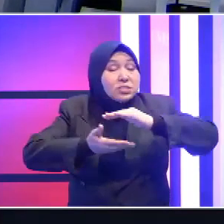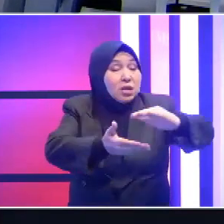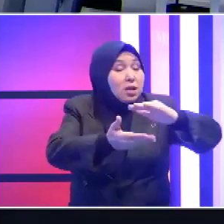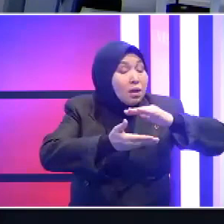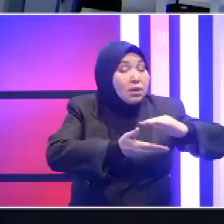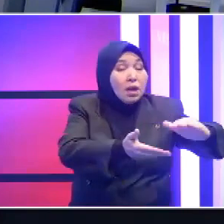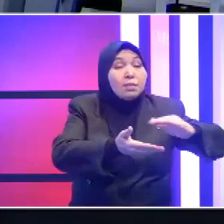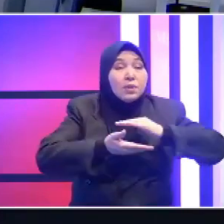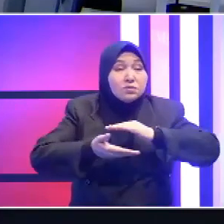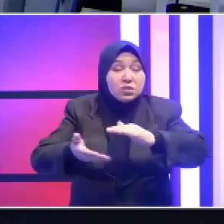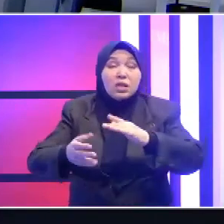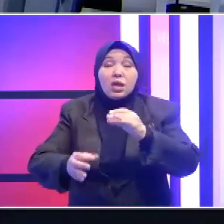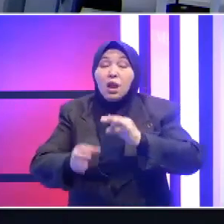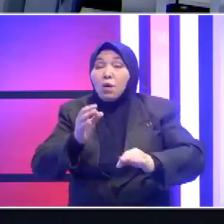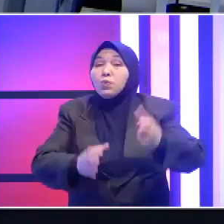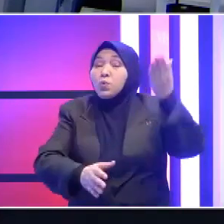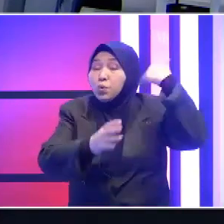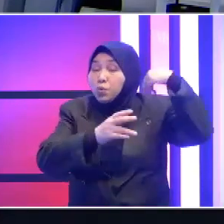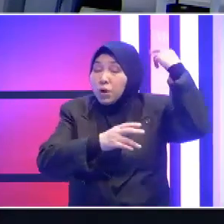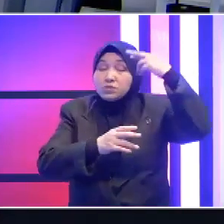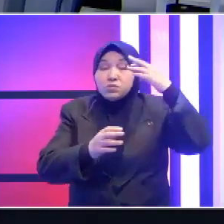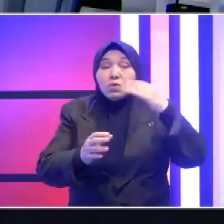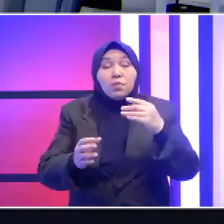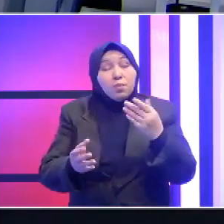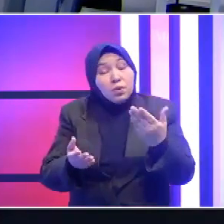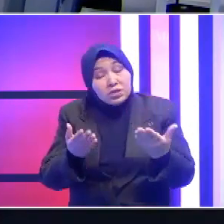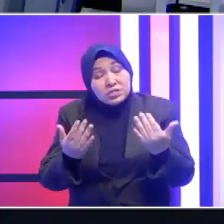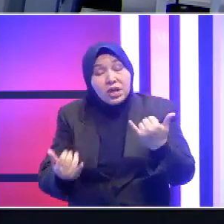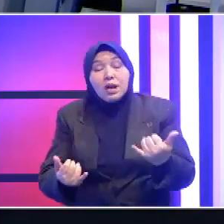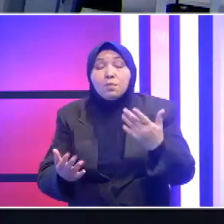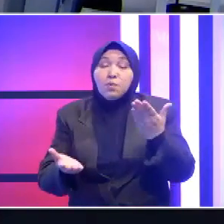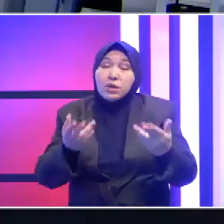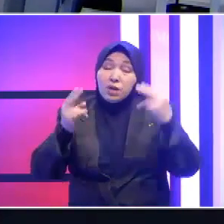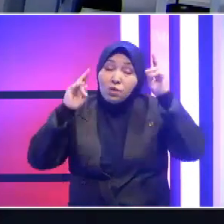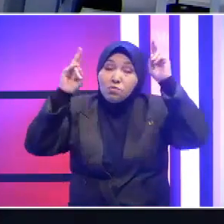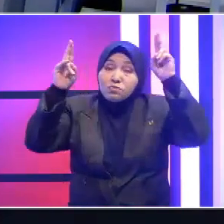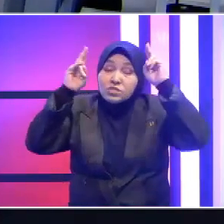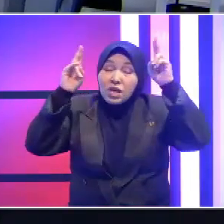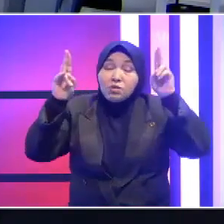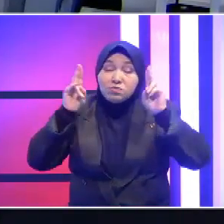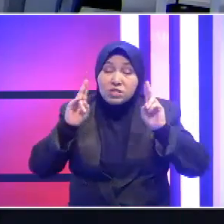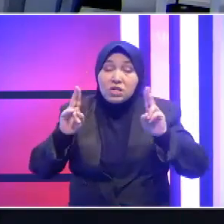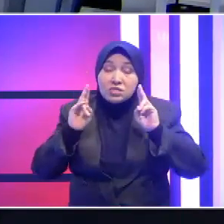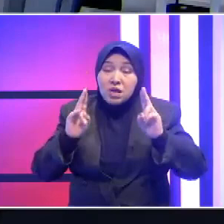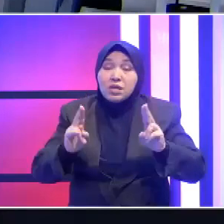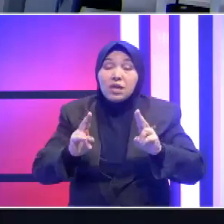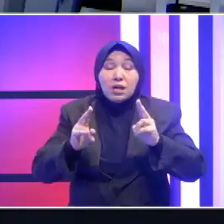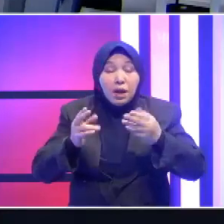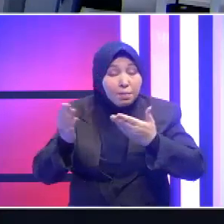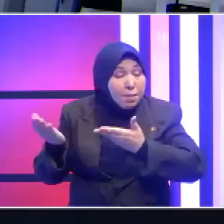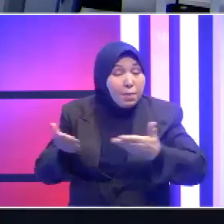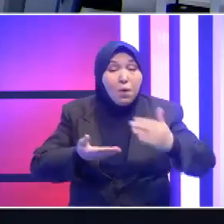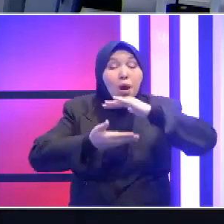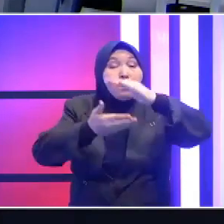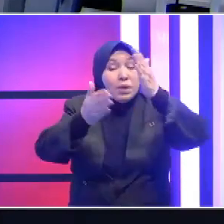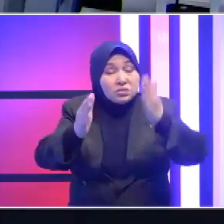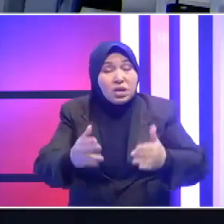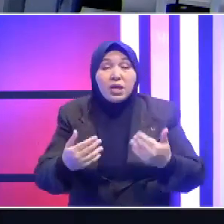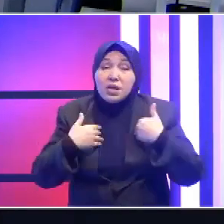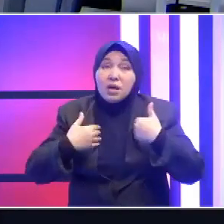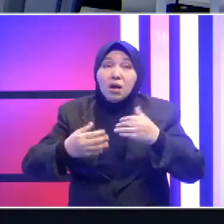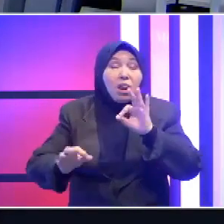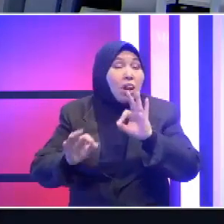mesej tersebut zaman dulu Rasul sekarang ini mungkin ustadz-ustadzah ya ya akan membawa message jadi begituan yang ada anak